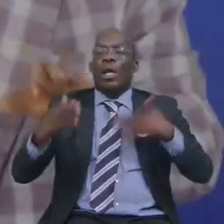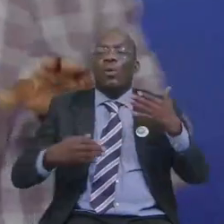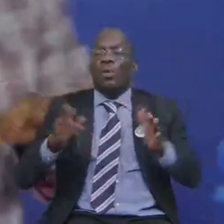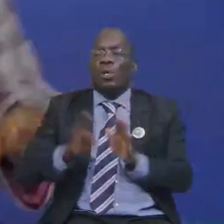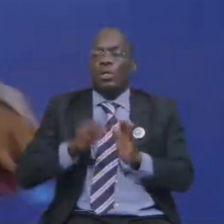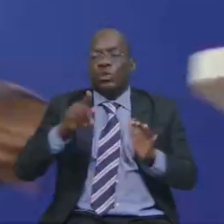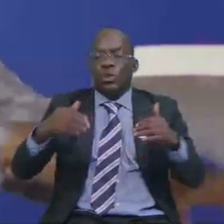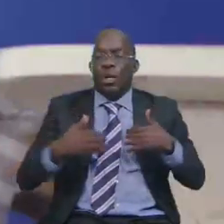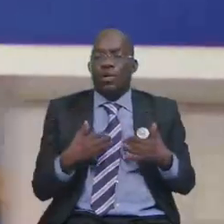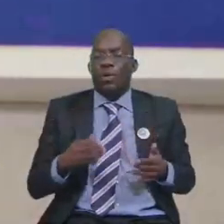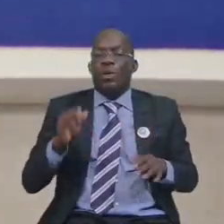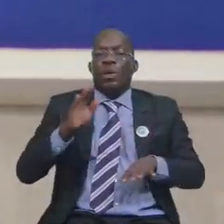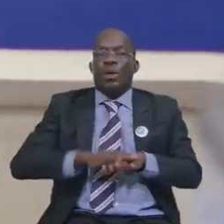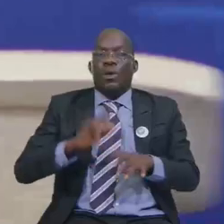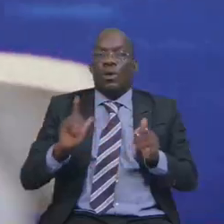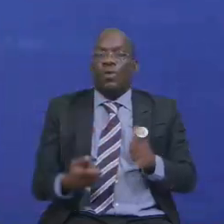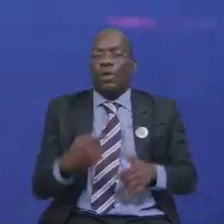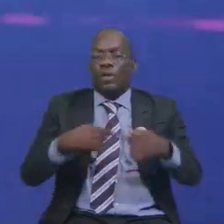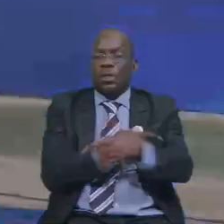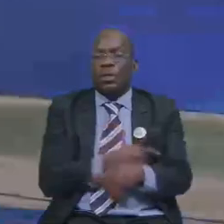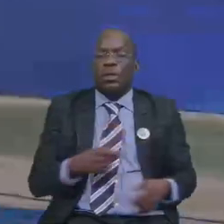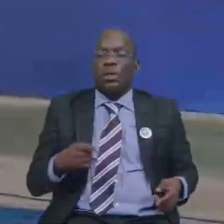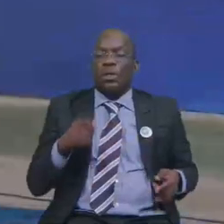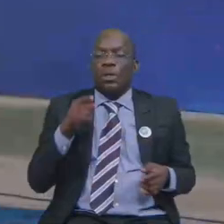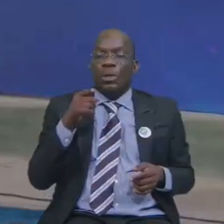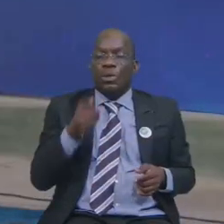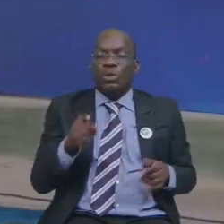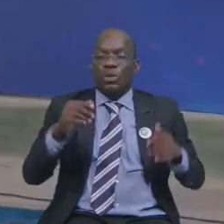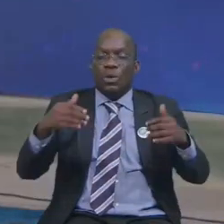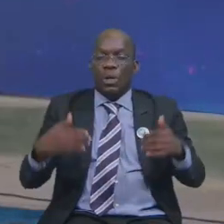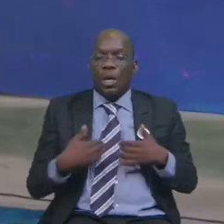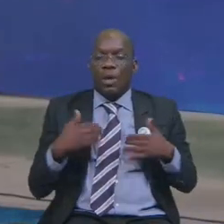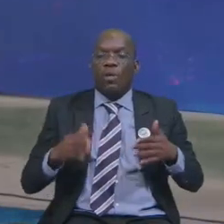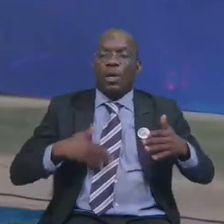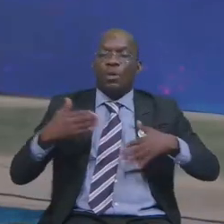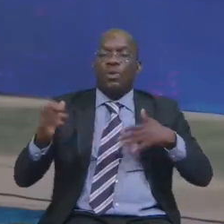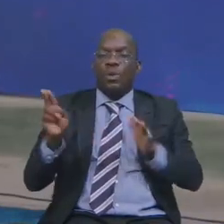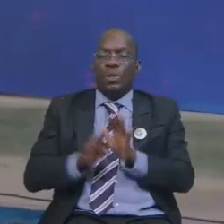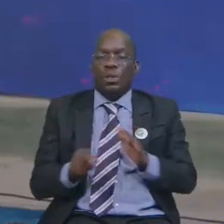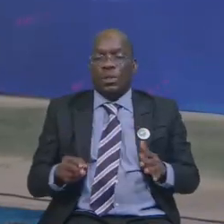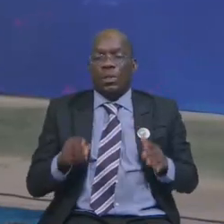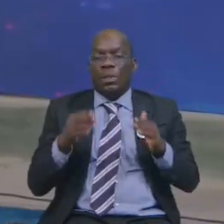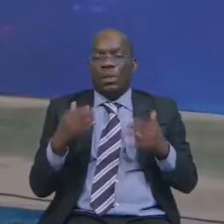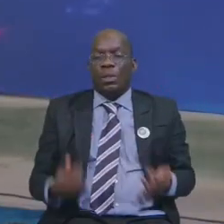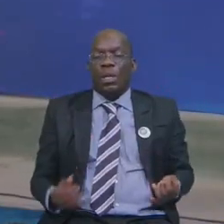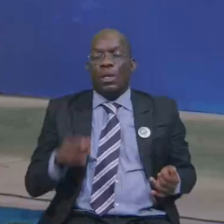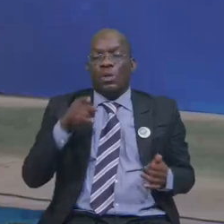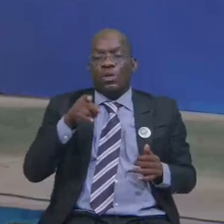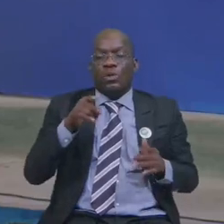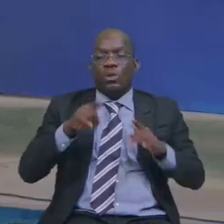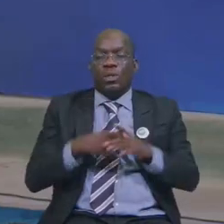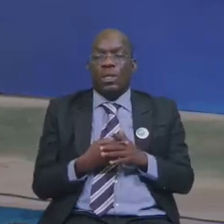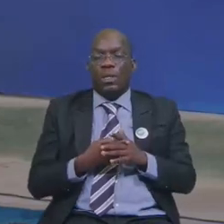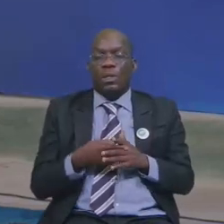le premier jour que vous entrez là-bas vous avez l'enthousiasme maintenant vous commencez les